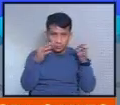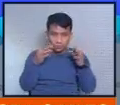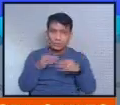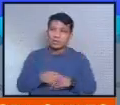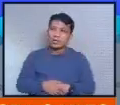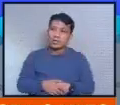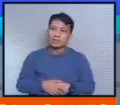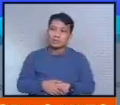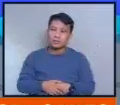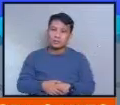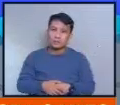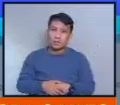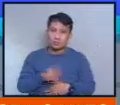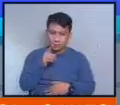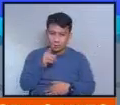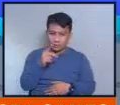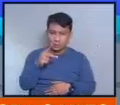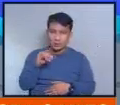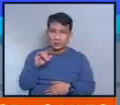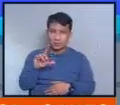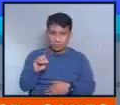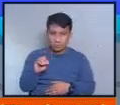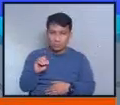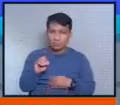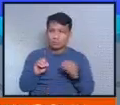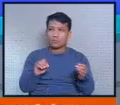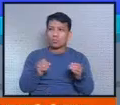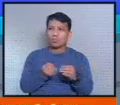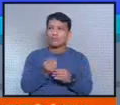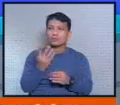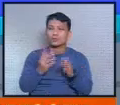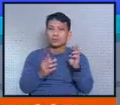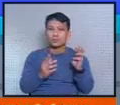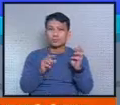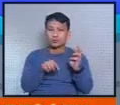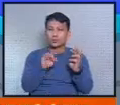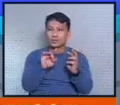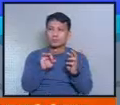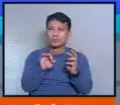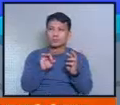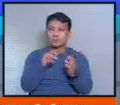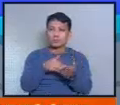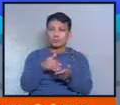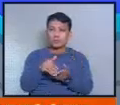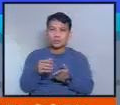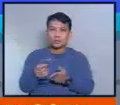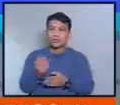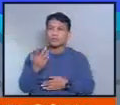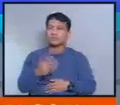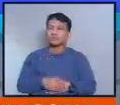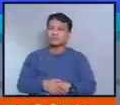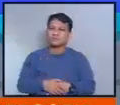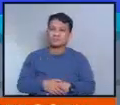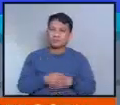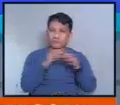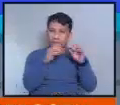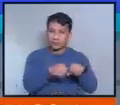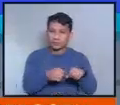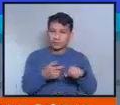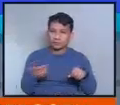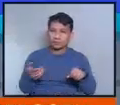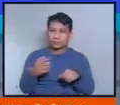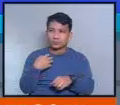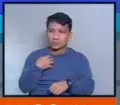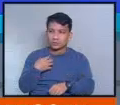shipment. Nasa isang kilo ang shabu ang nasa bat na aabot sa 6.8 million pesos ang halaga.